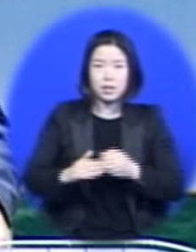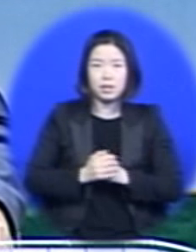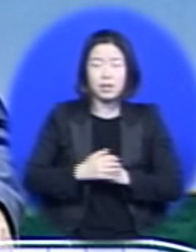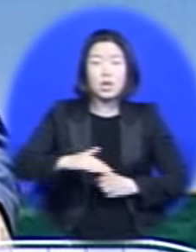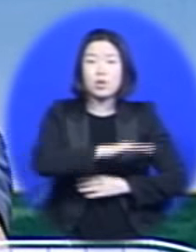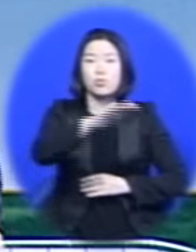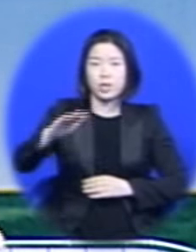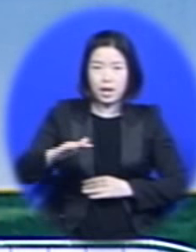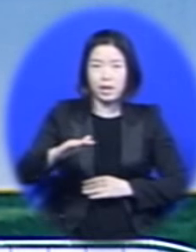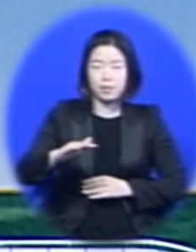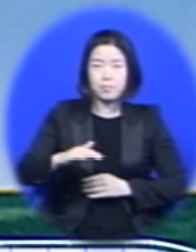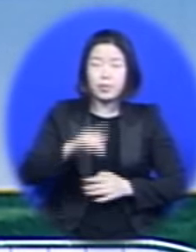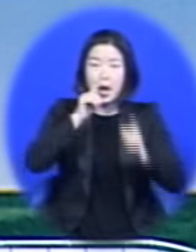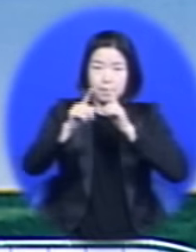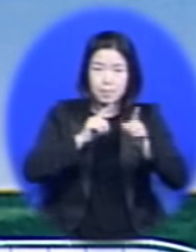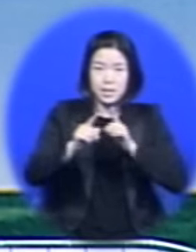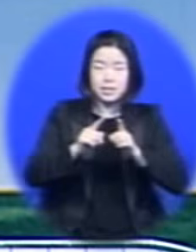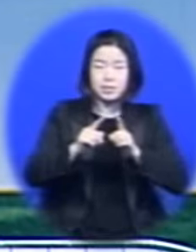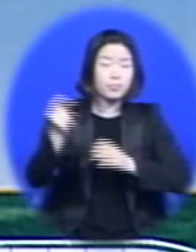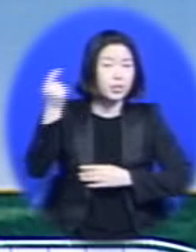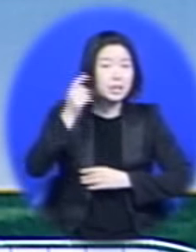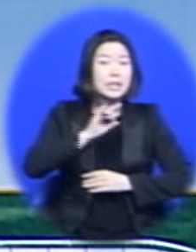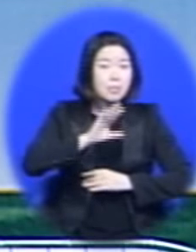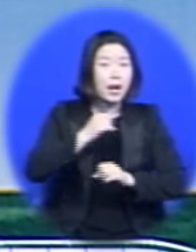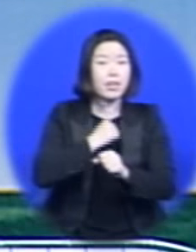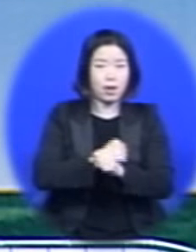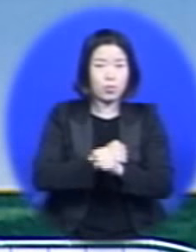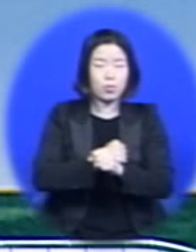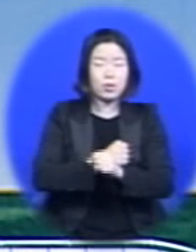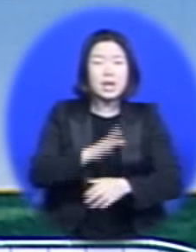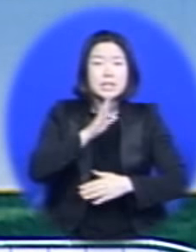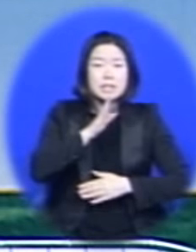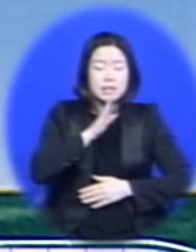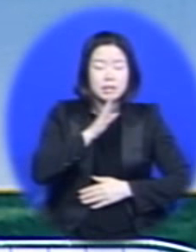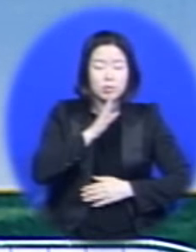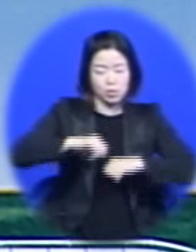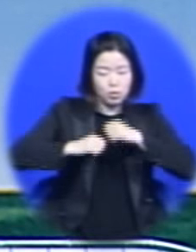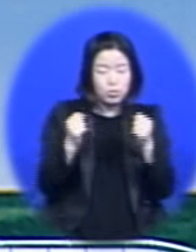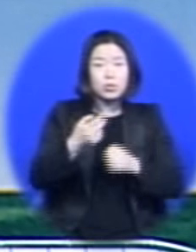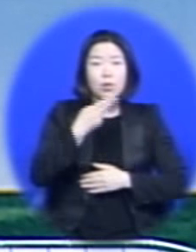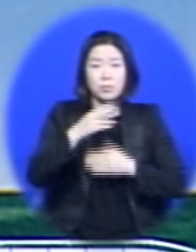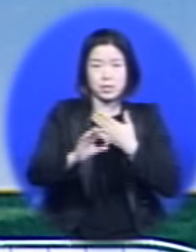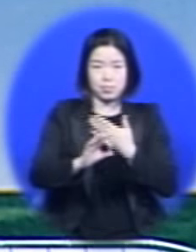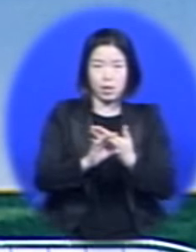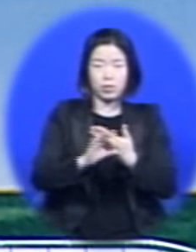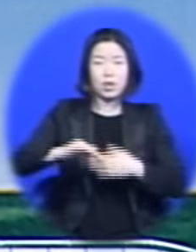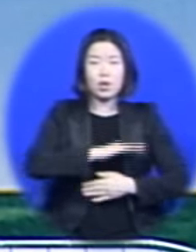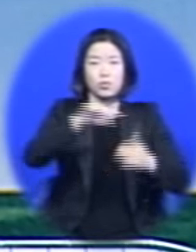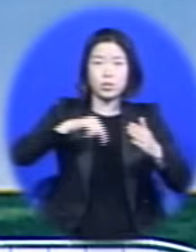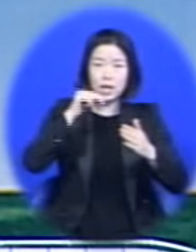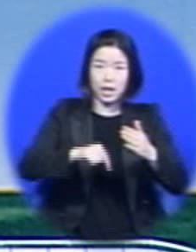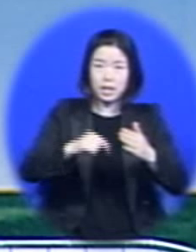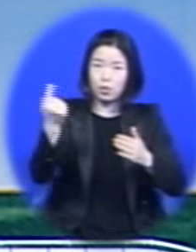우리가 말씀을 듣기만 하고 실제로 순종하지 않으면 우리 안에 와